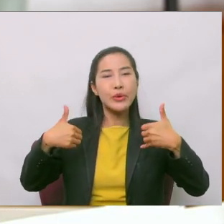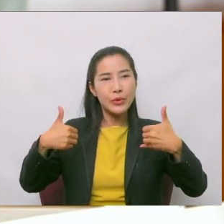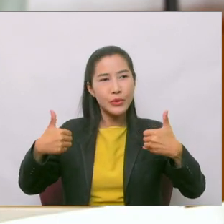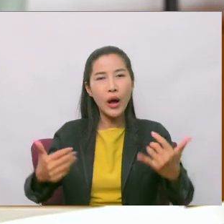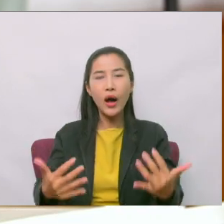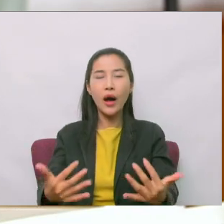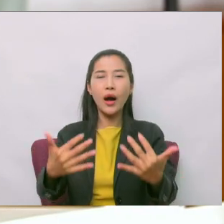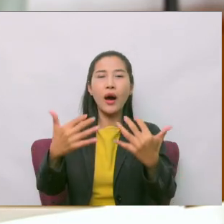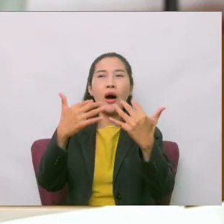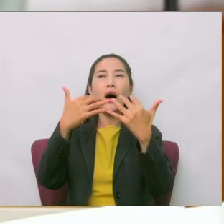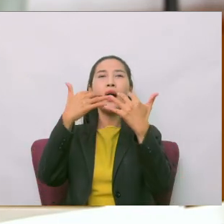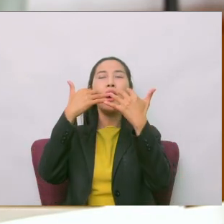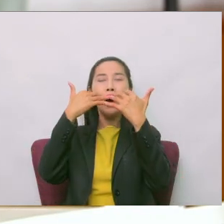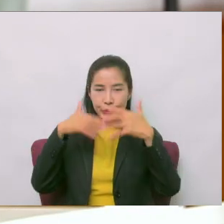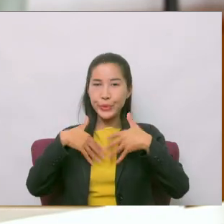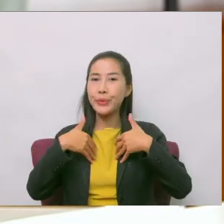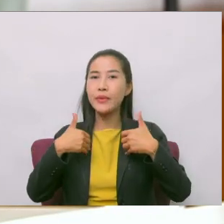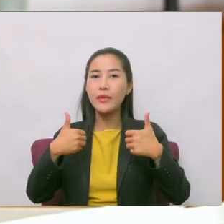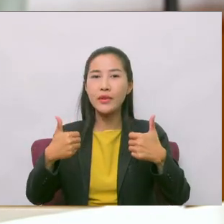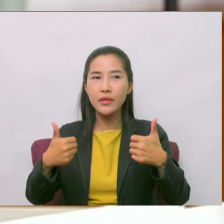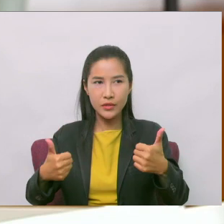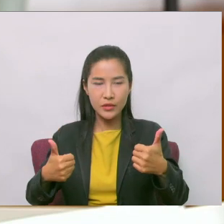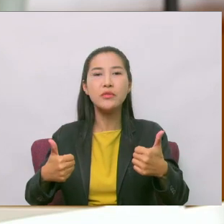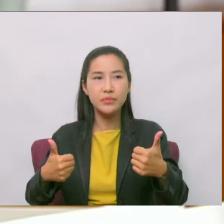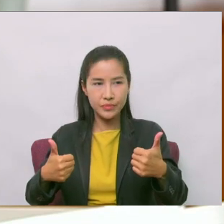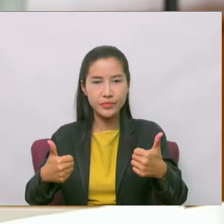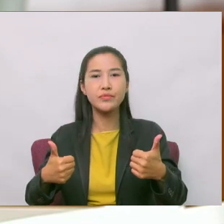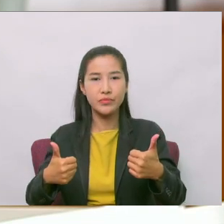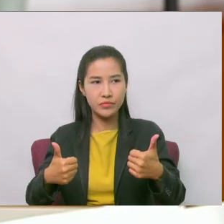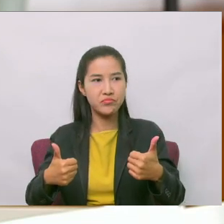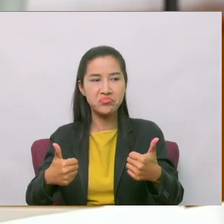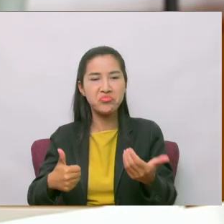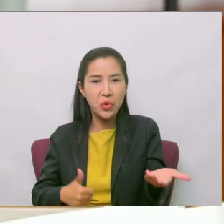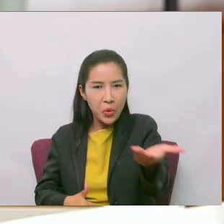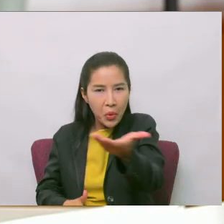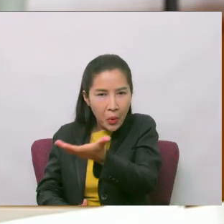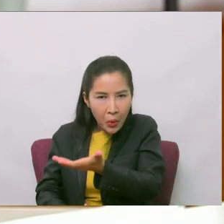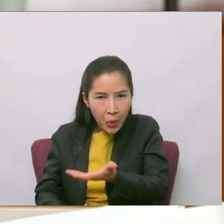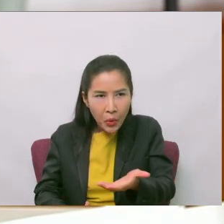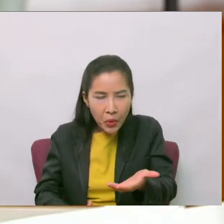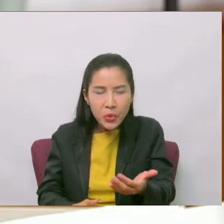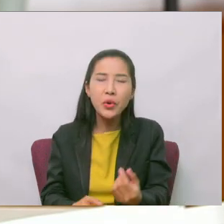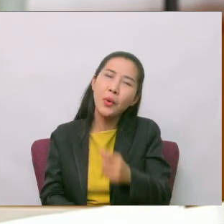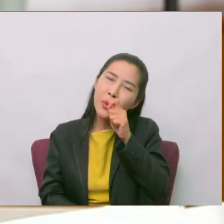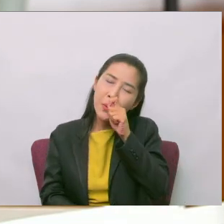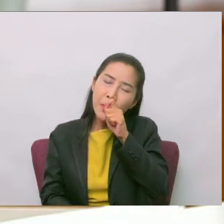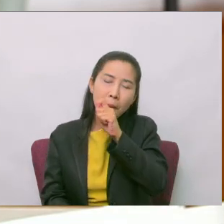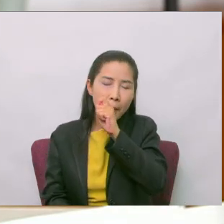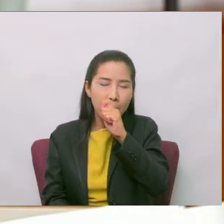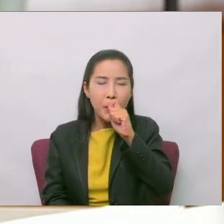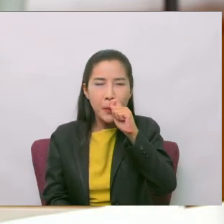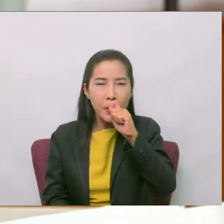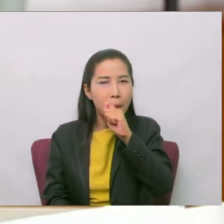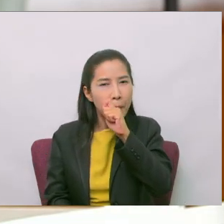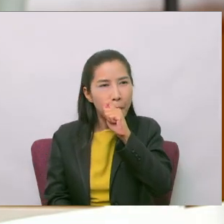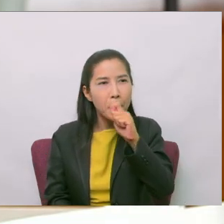จมูกเนาะเพราะฉะนั้นเนี่ยตัวยานี้จะอยู่ในเครื่องหอมที่เป็นยาดมนะคะก็ทุกท่านถ้าเกิดว่าใช้ย